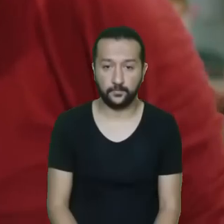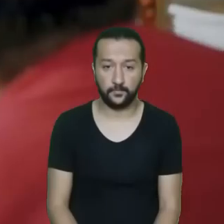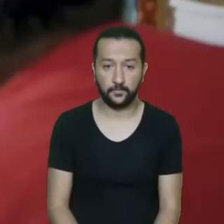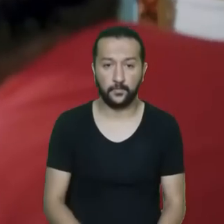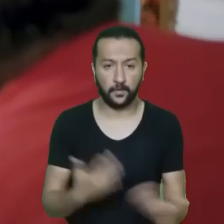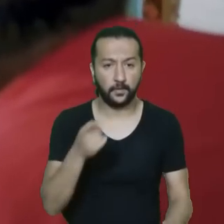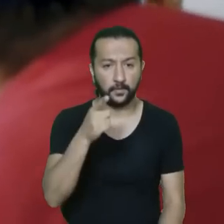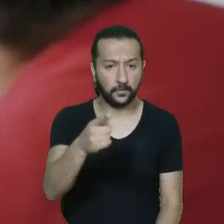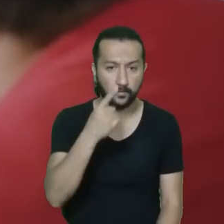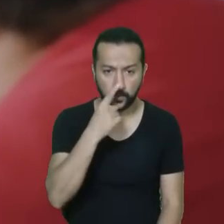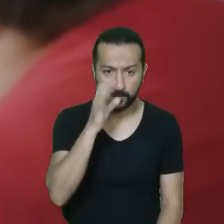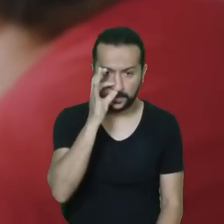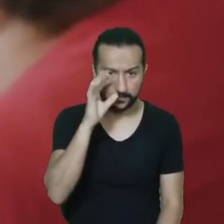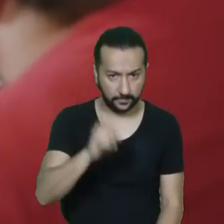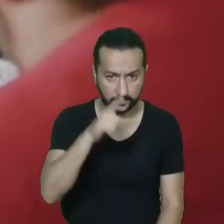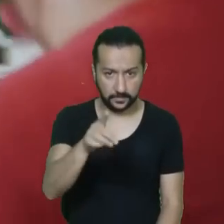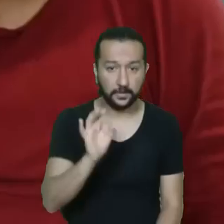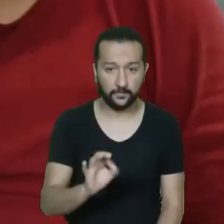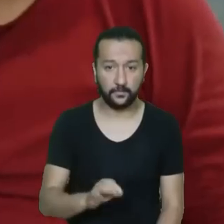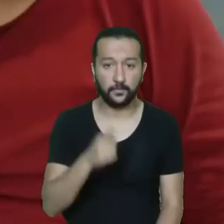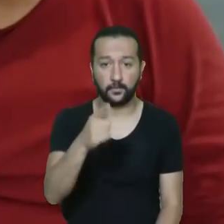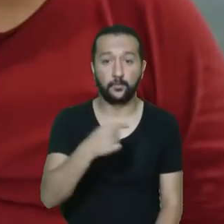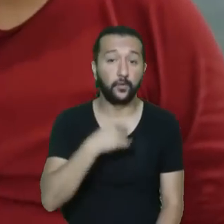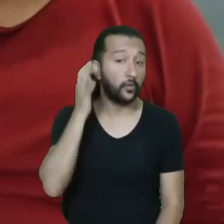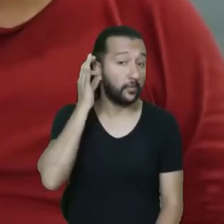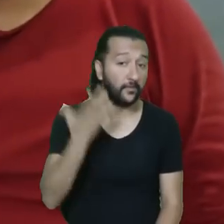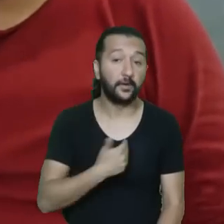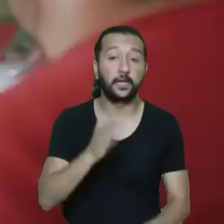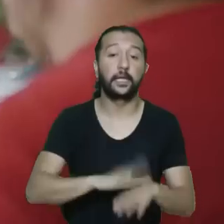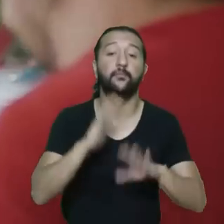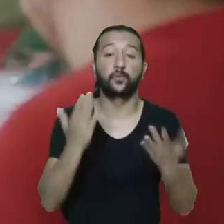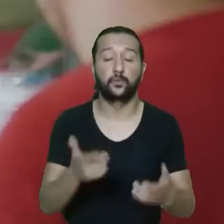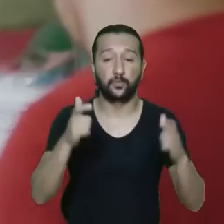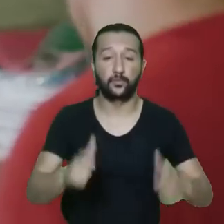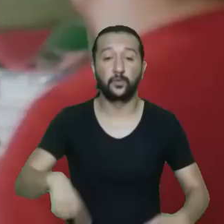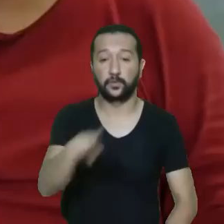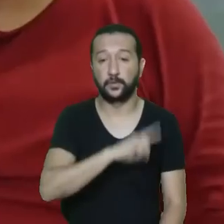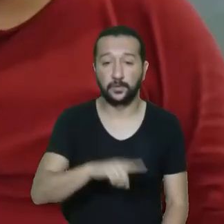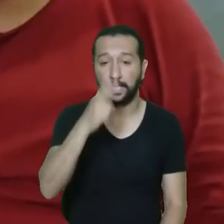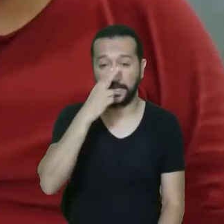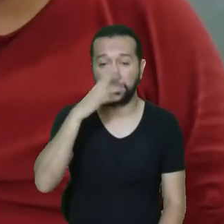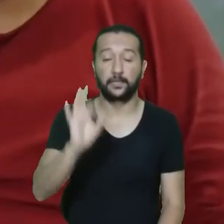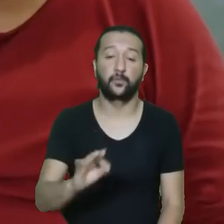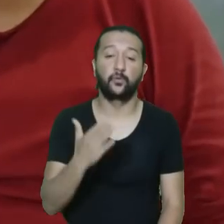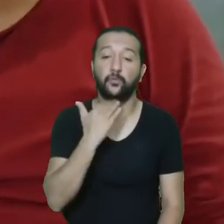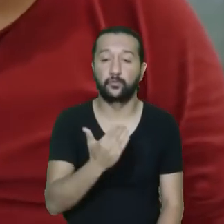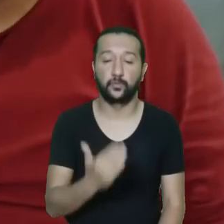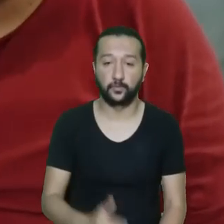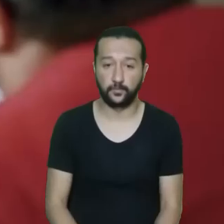Ana, burnuna küpe mi taktın kız sen? Benim de küpem var ama takmıyorum. Bizim buralar daha alışkın değil böyle